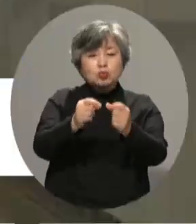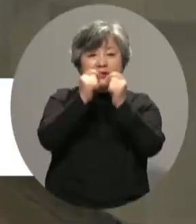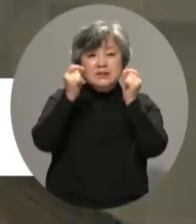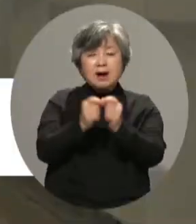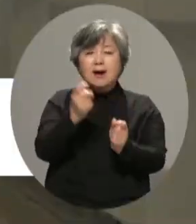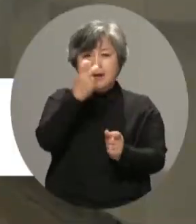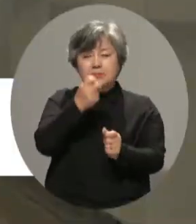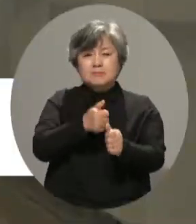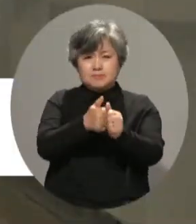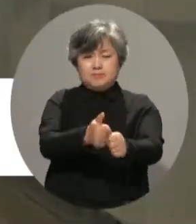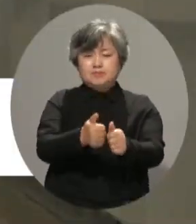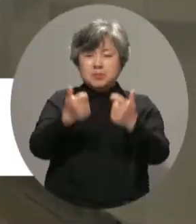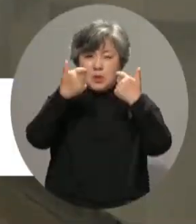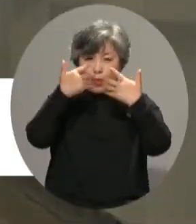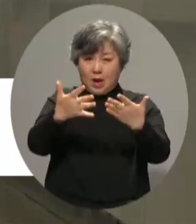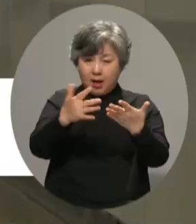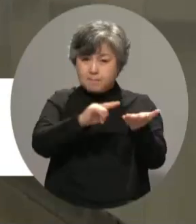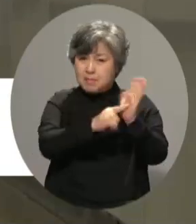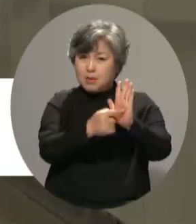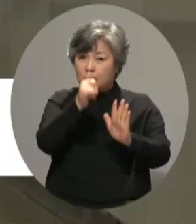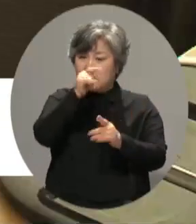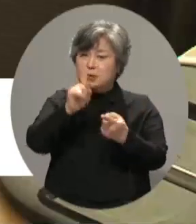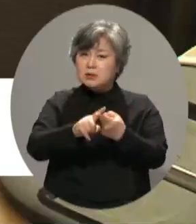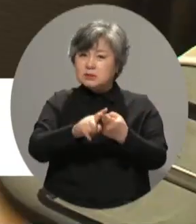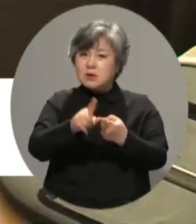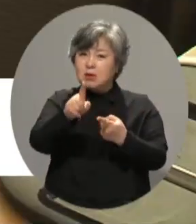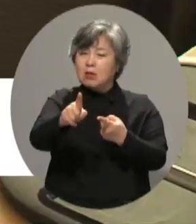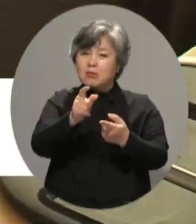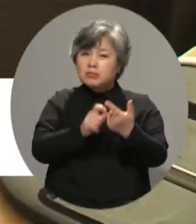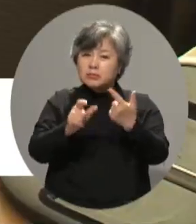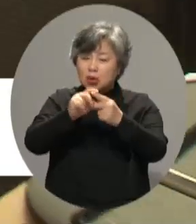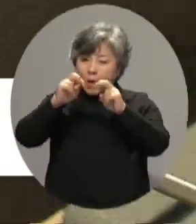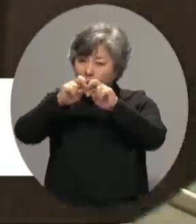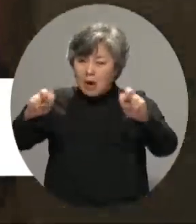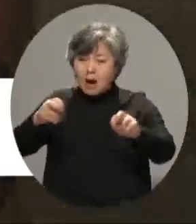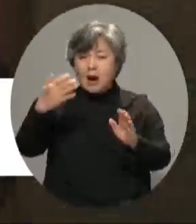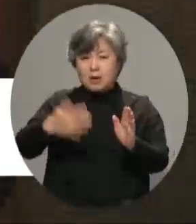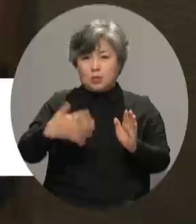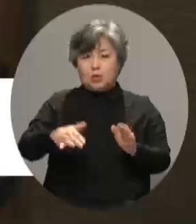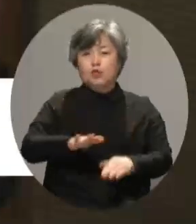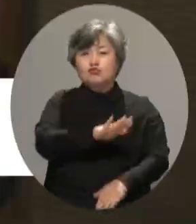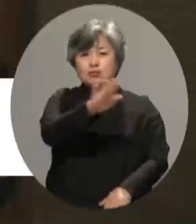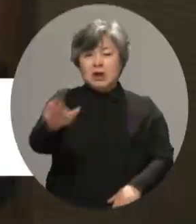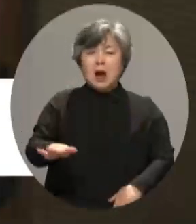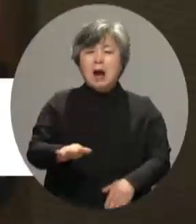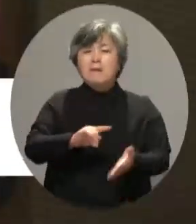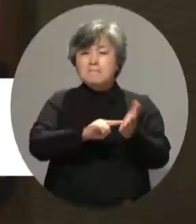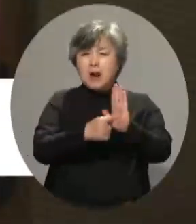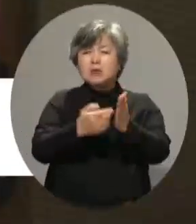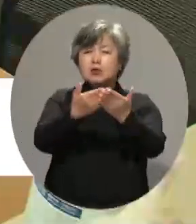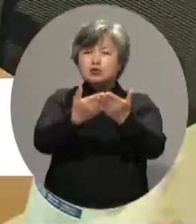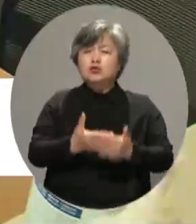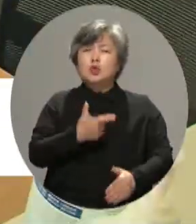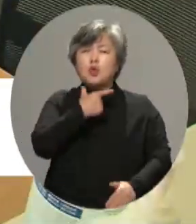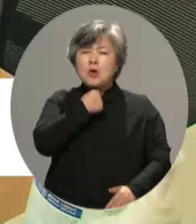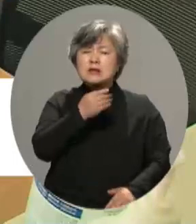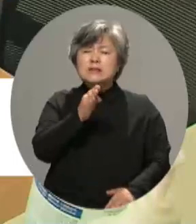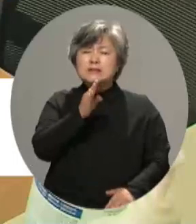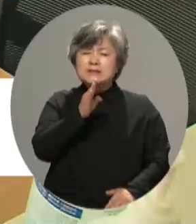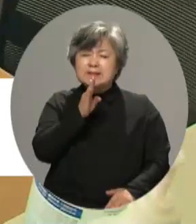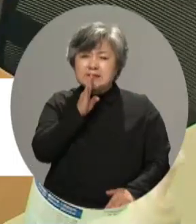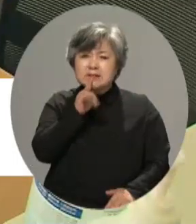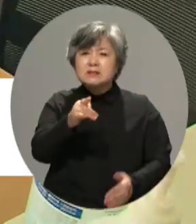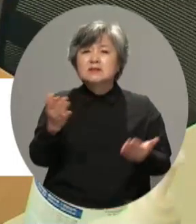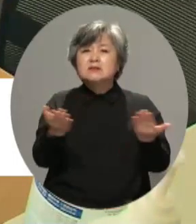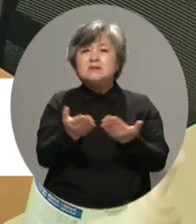감사를 통해서 밝혀진 부분에 대해서는 전혀 들어다 보지 않았고 저희가 밝혀 주길 원하는 실체적 진실은